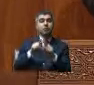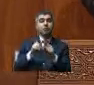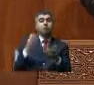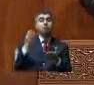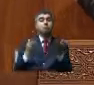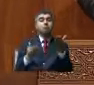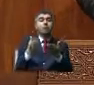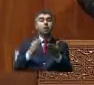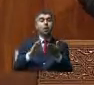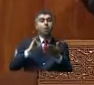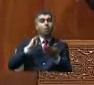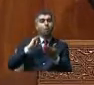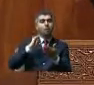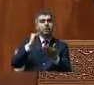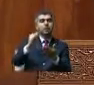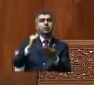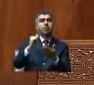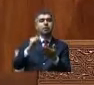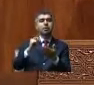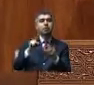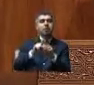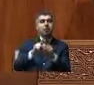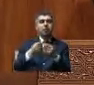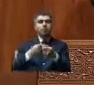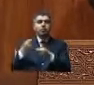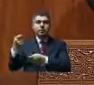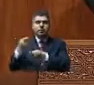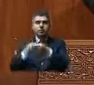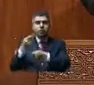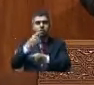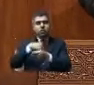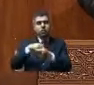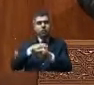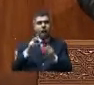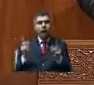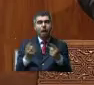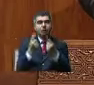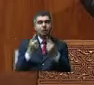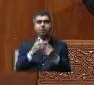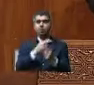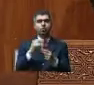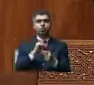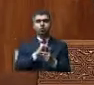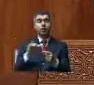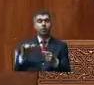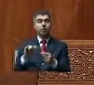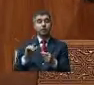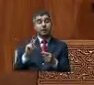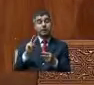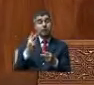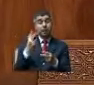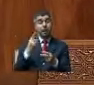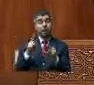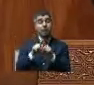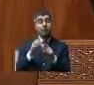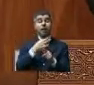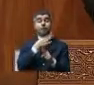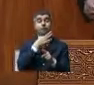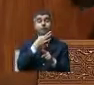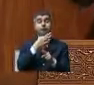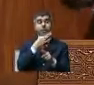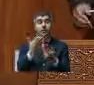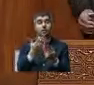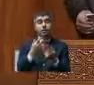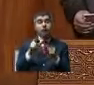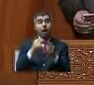نعملوا حتى شي حاجة، غنبقاو غير في التدبير ما نحن مضطرون لتدبيره. المسألة الثانية هي تيسير الأمر بالنسبة